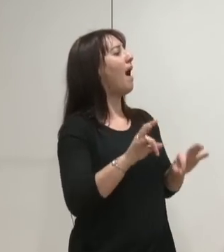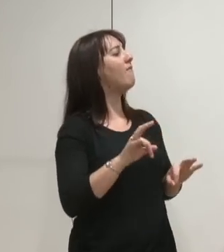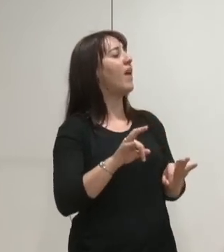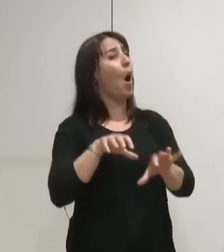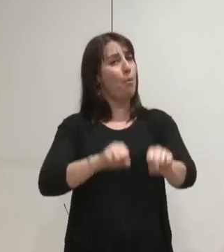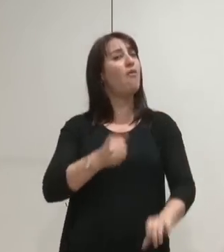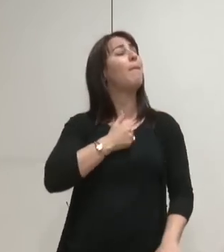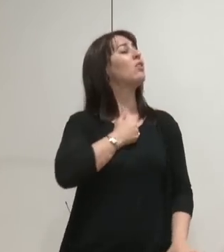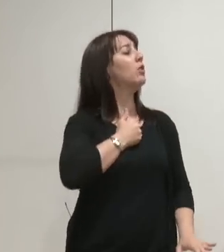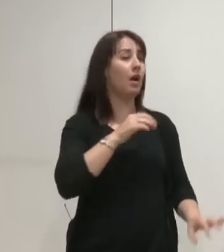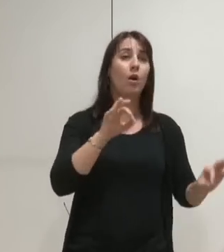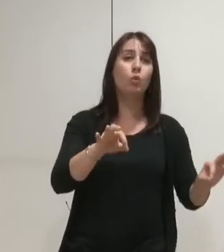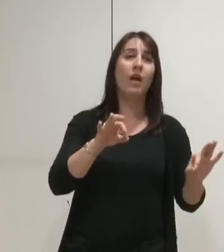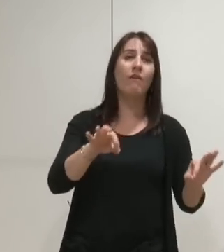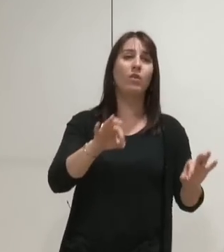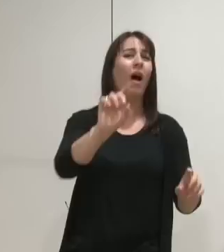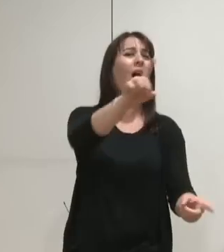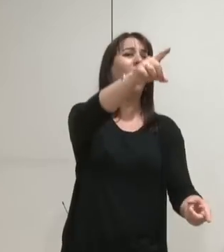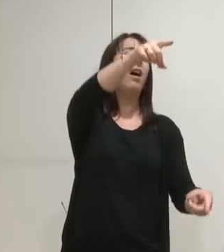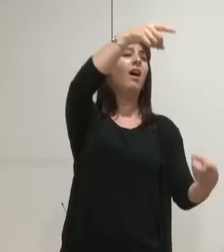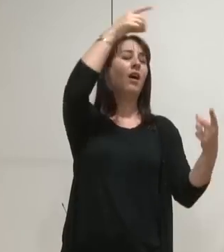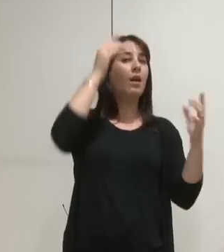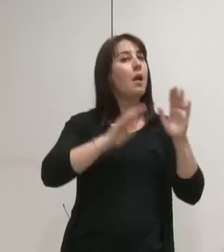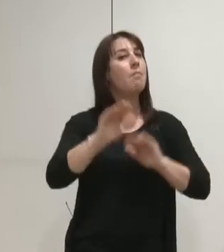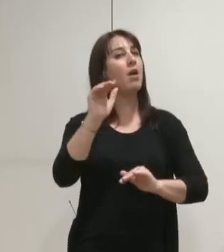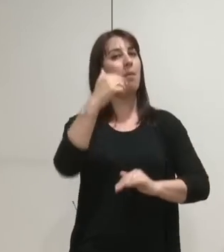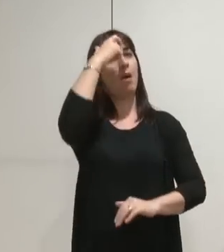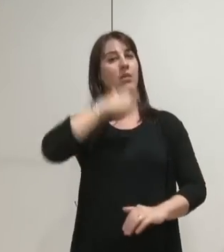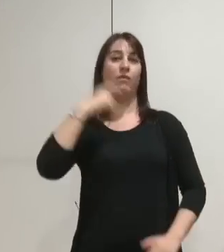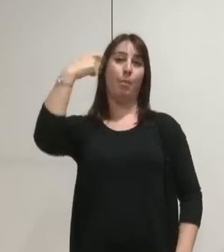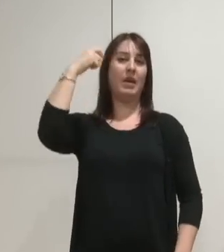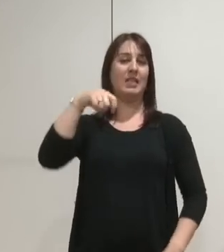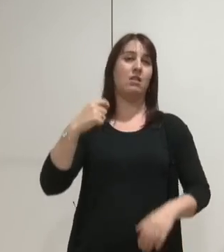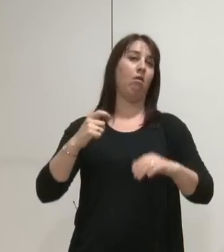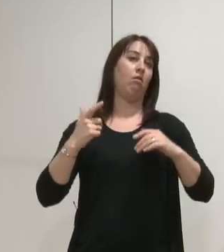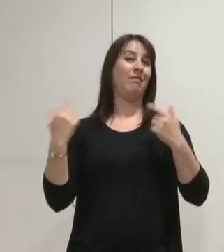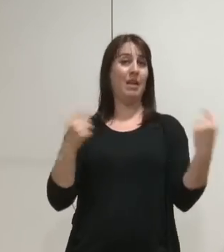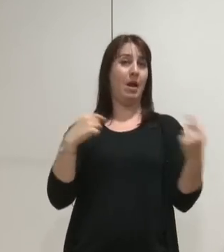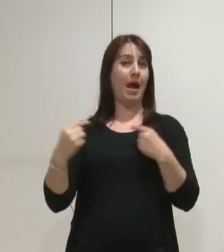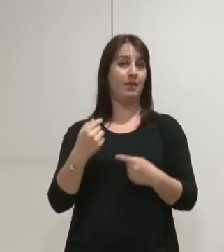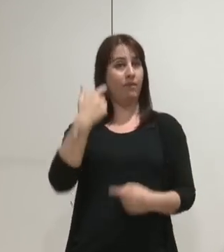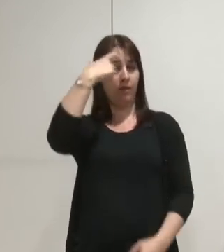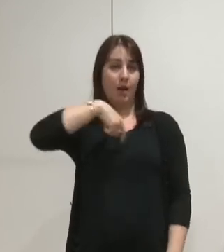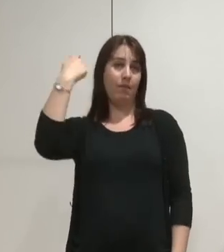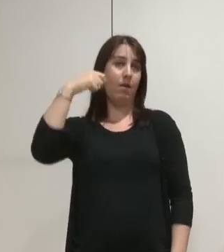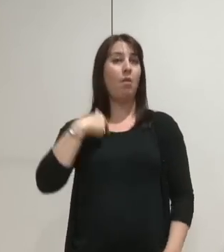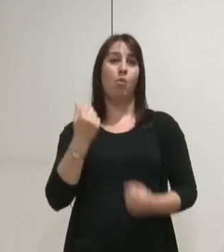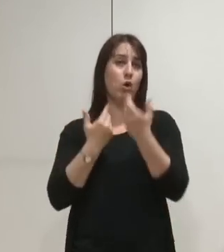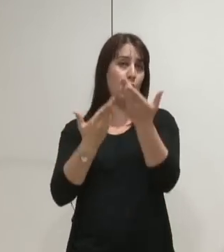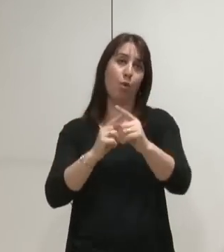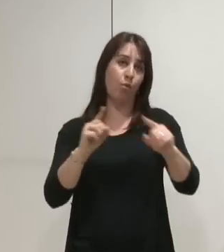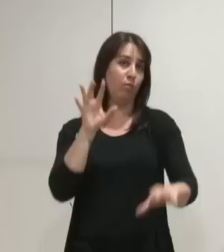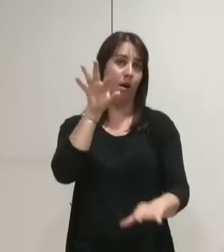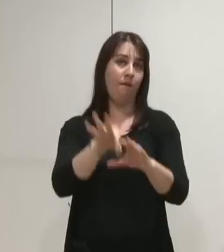personnel tout à fait tout à fait mais je par contre il faut quand même un président du délibératif et donc je ne soumettrai pas à l'Assemblée